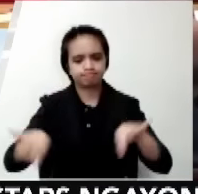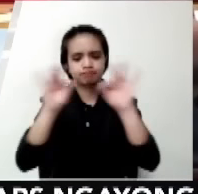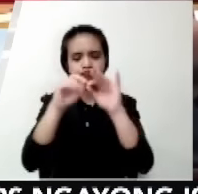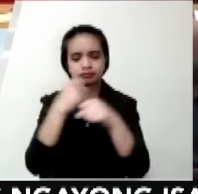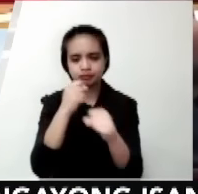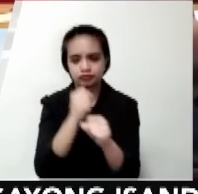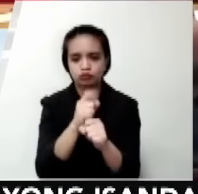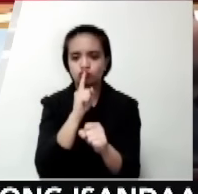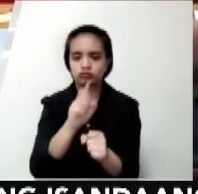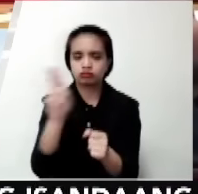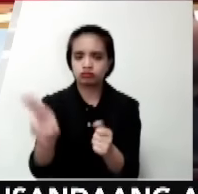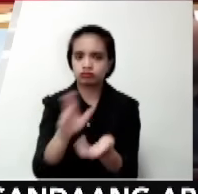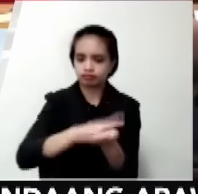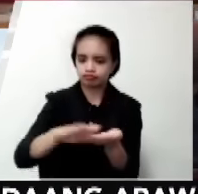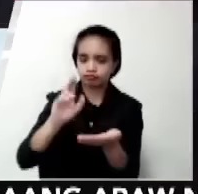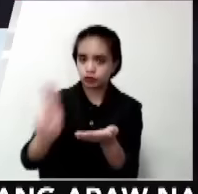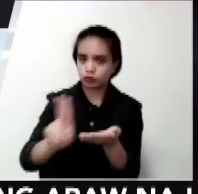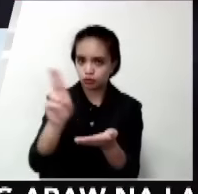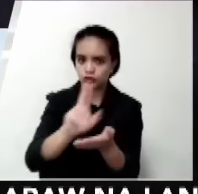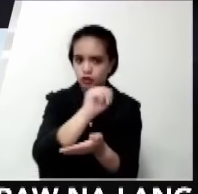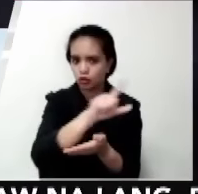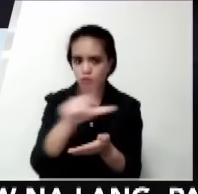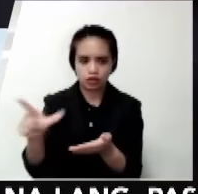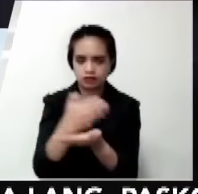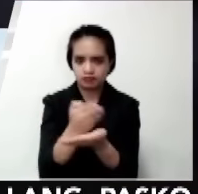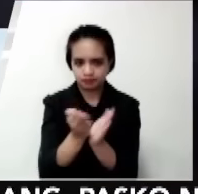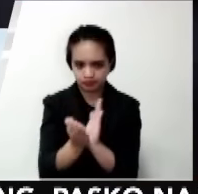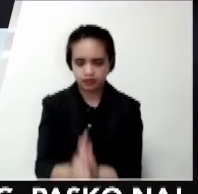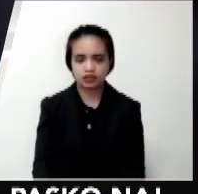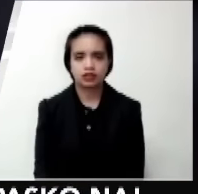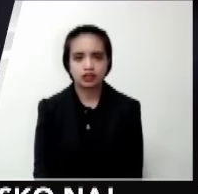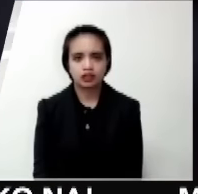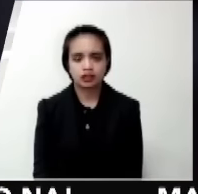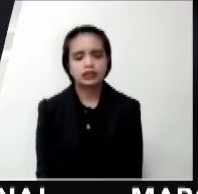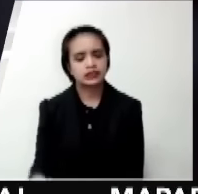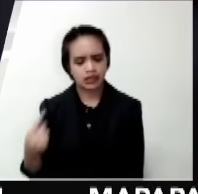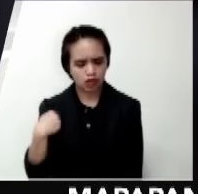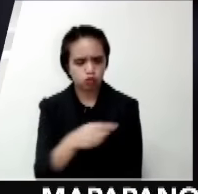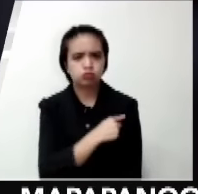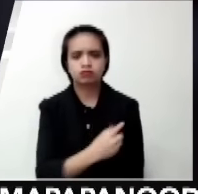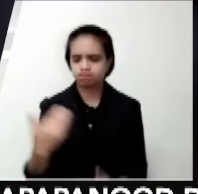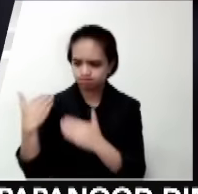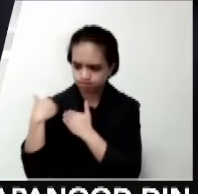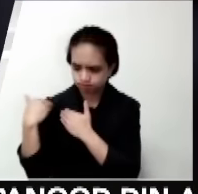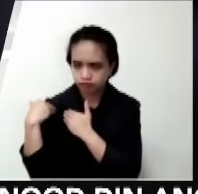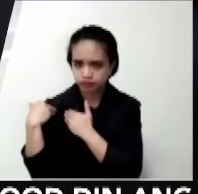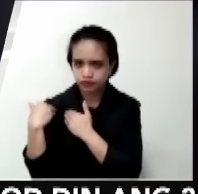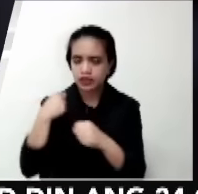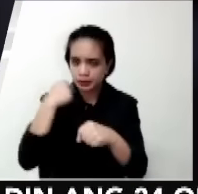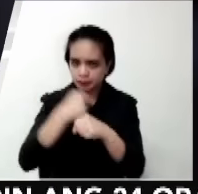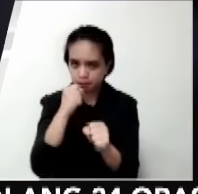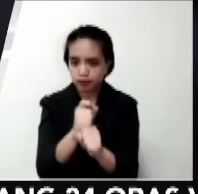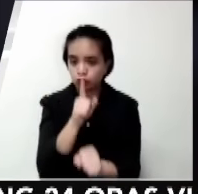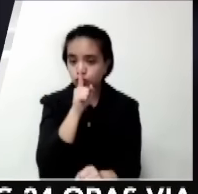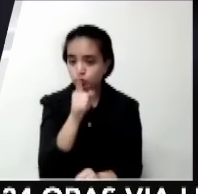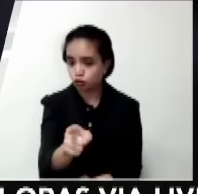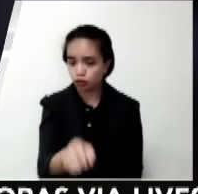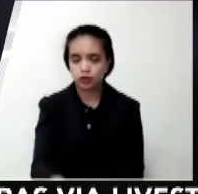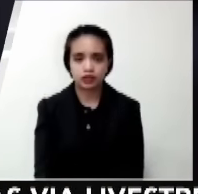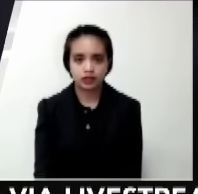ang bawat piso sa budget. Tungkulin natin tiyakin na ang yaman ng